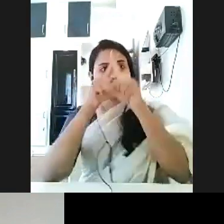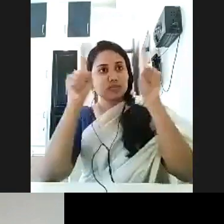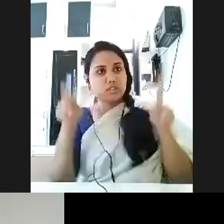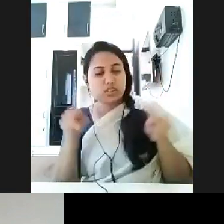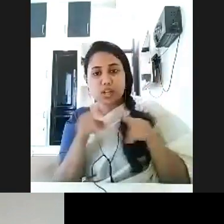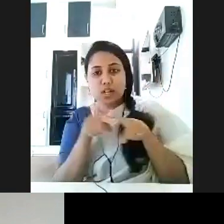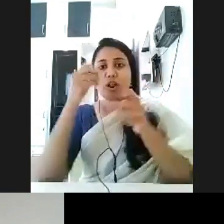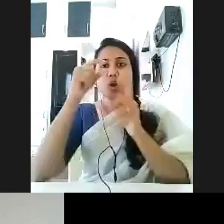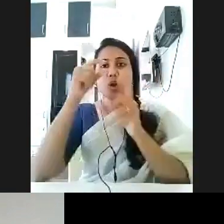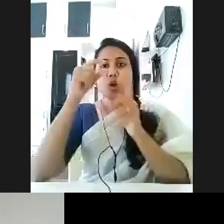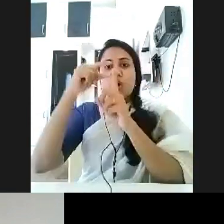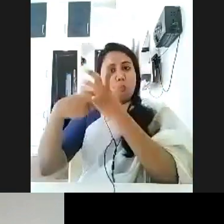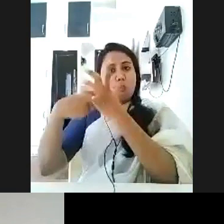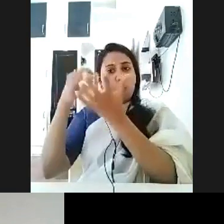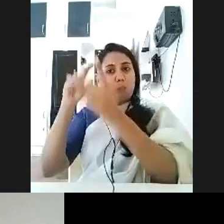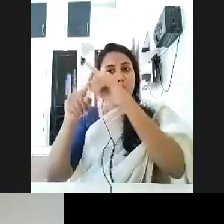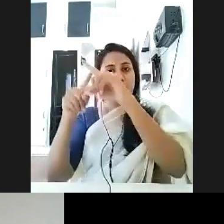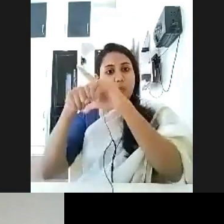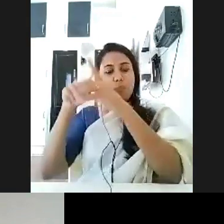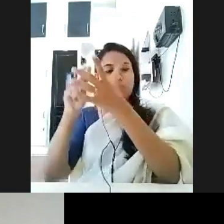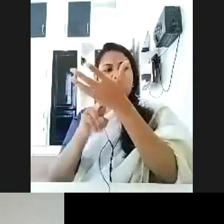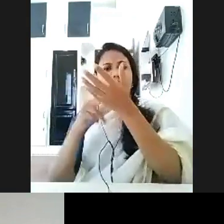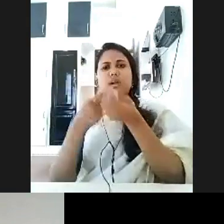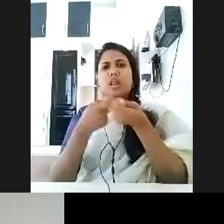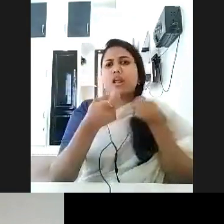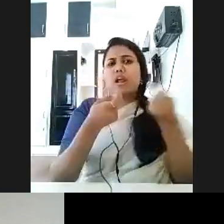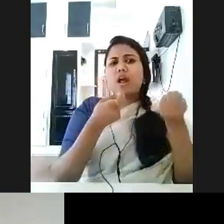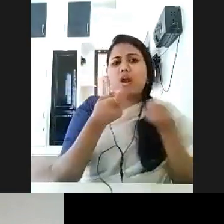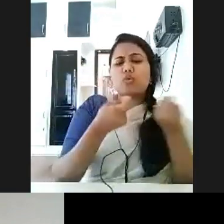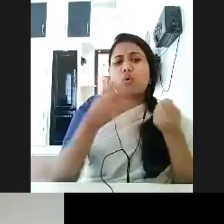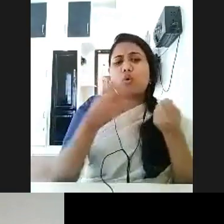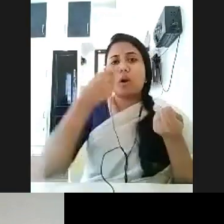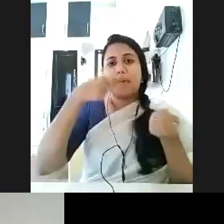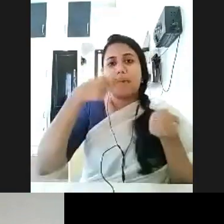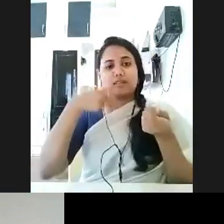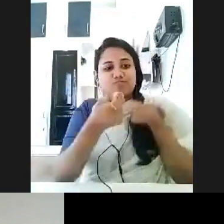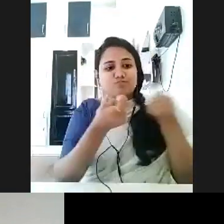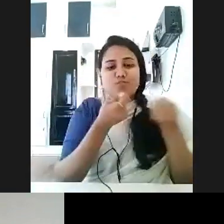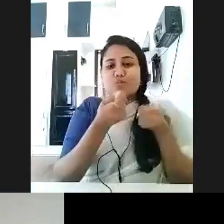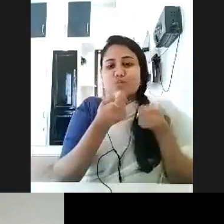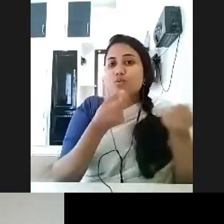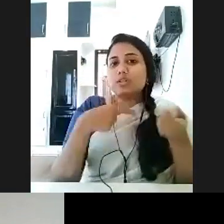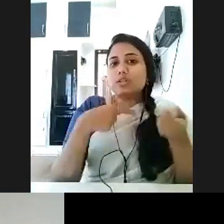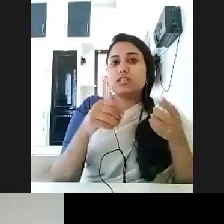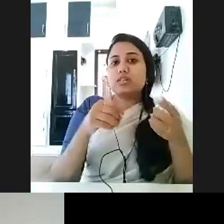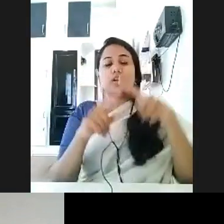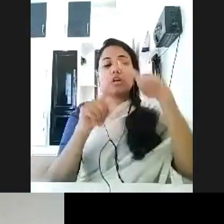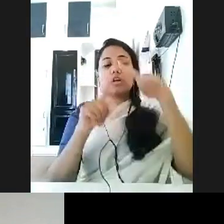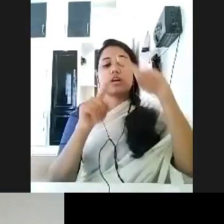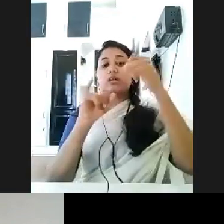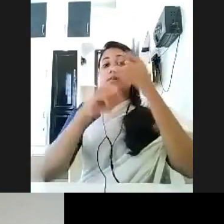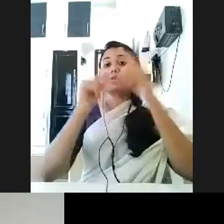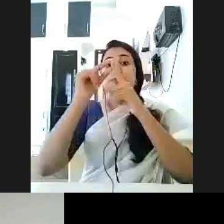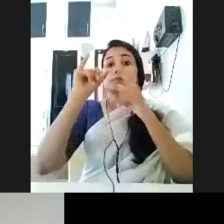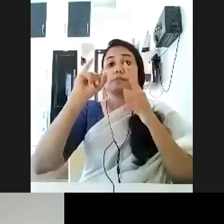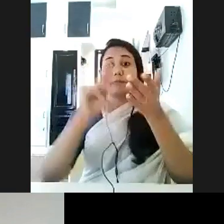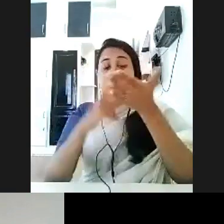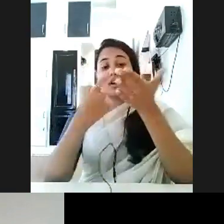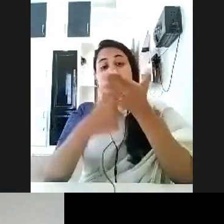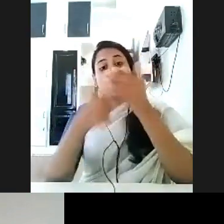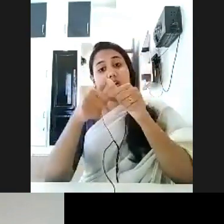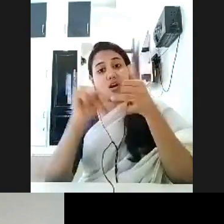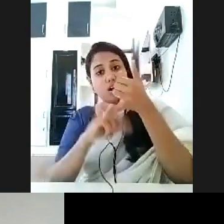കാര്യങ്ങളും റെഗുലേറ്റ് ചെയ്യാൻ വേണ്ടിയിട്ട് വരുന്ന മരുന്നും കാര്യങ്ങളും. അതിലാണ് 2 തെറാപ്പി. ഒന്ന് സ്പിൻറാസ അല്ലെങ്കിൽ ന്യൂസിനർസിൻ,